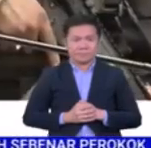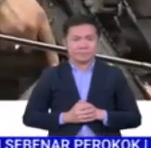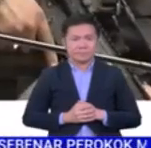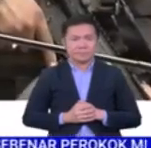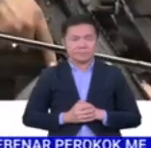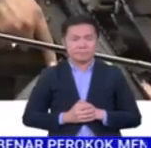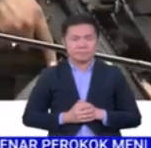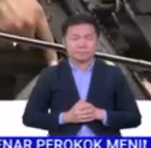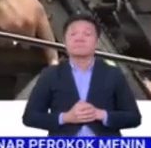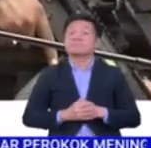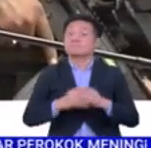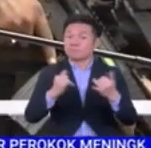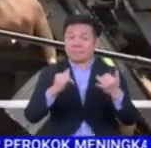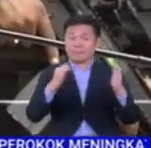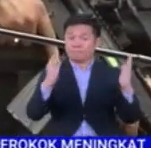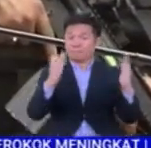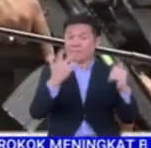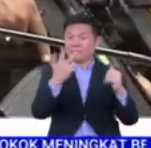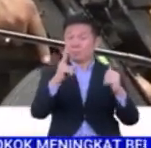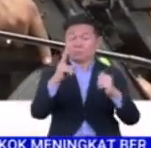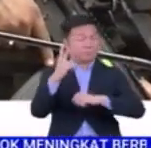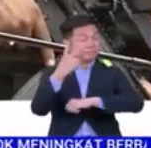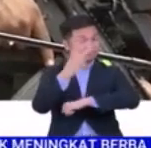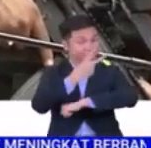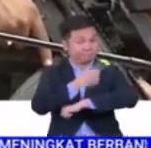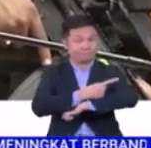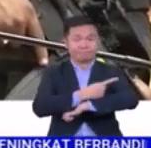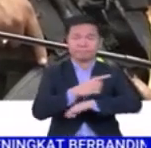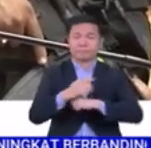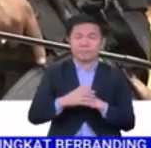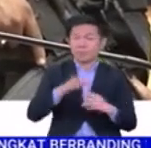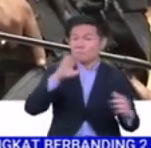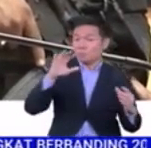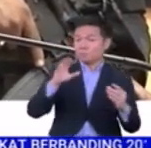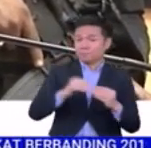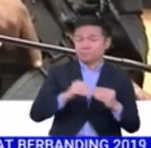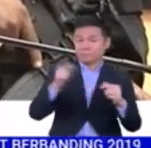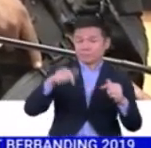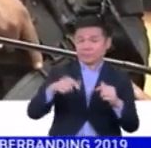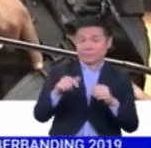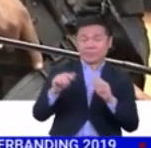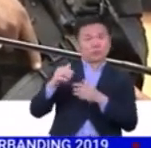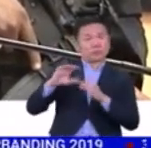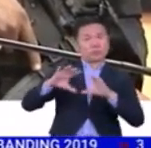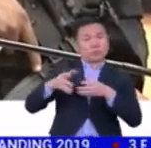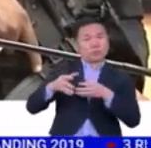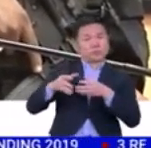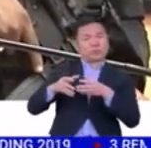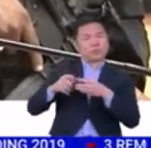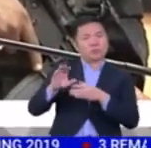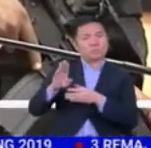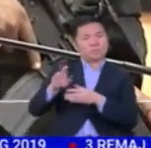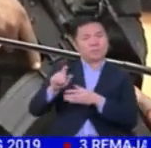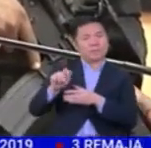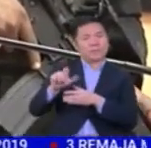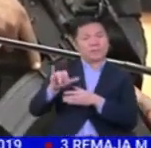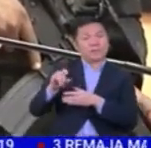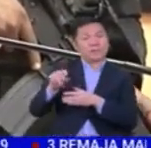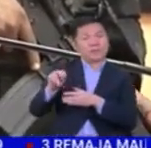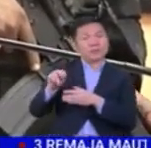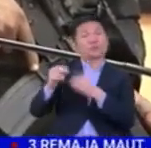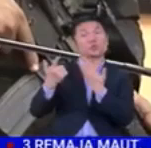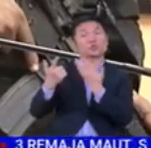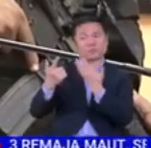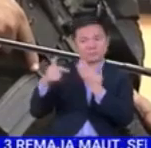Kalau engkau masih 32 hari secara keseluruhannya batalin ketujuh pasukan geraham Kuantan telah